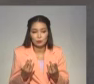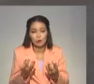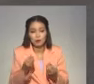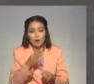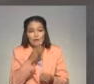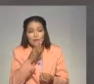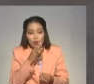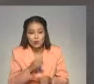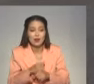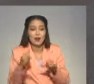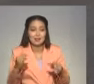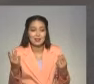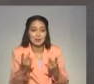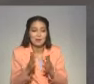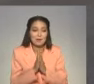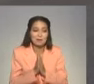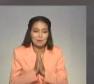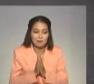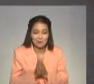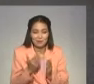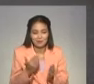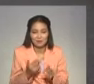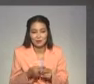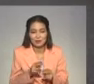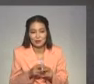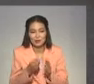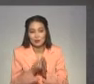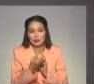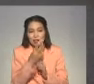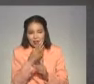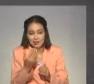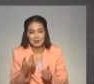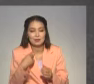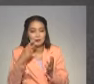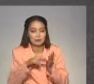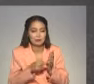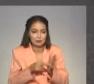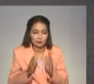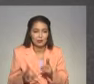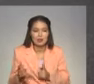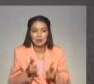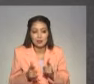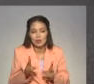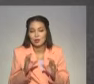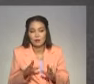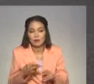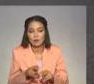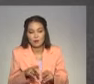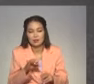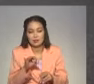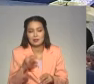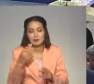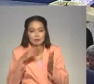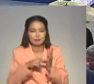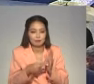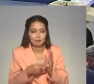возраст, потому что, видимо, кому-то уже 14 лет. Этот опыт мы готовы масштабировать, мы готовы не только в этой области, но и делиться своими